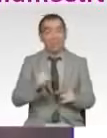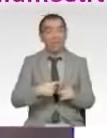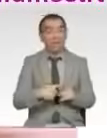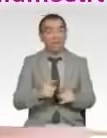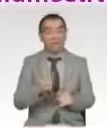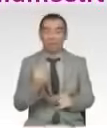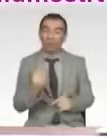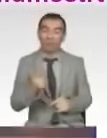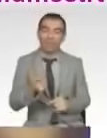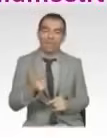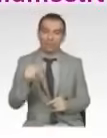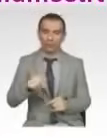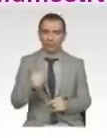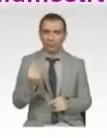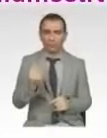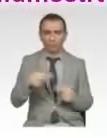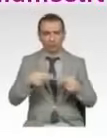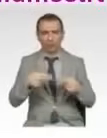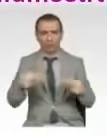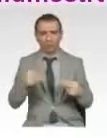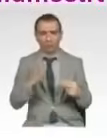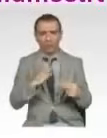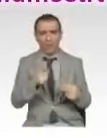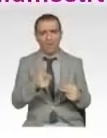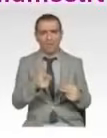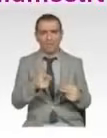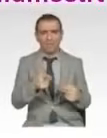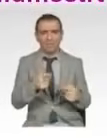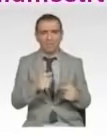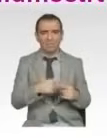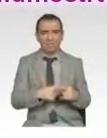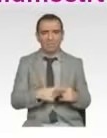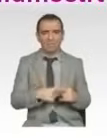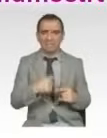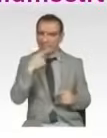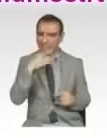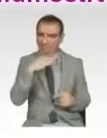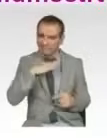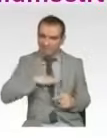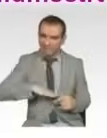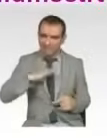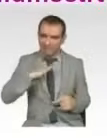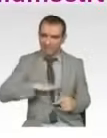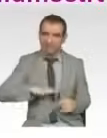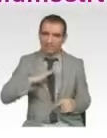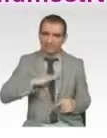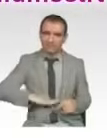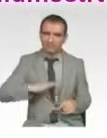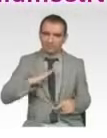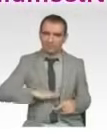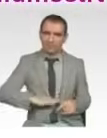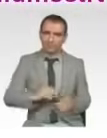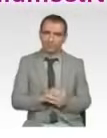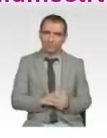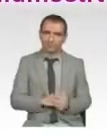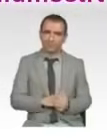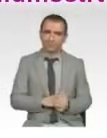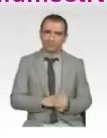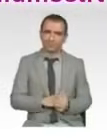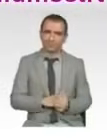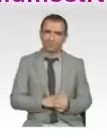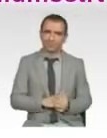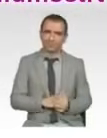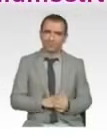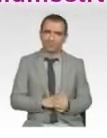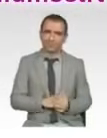maalesef ne güzel. Şimdi bak burada böyle çubuklar hazırladık biz. İşte sabırlı. Şöyle.